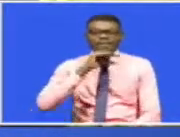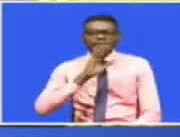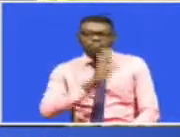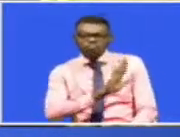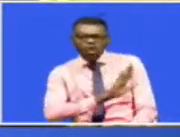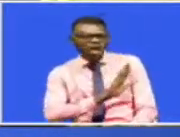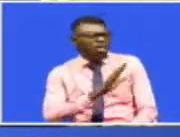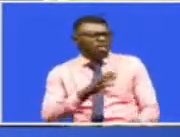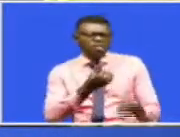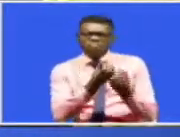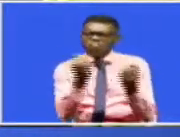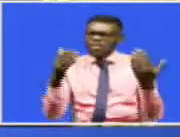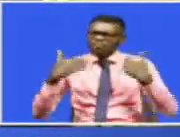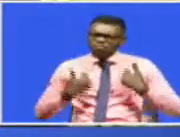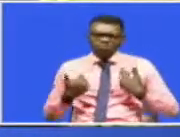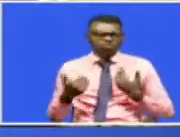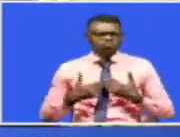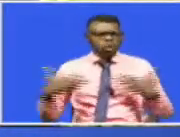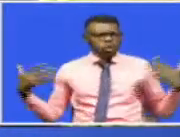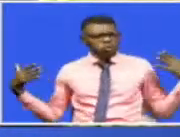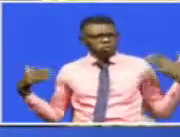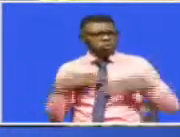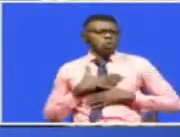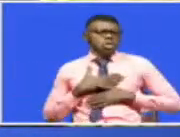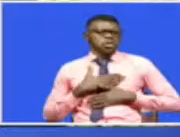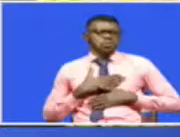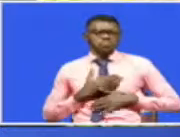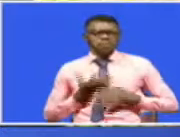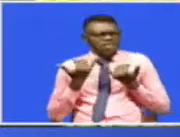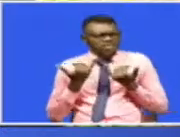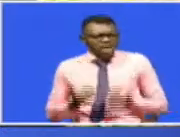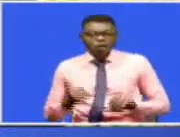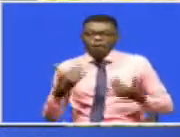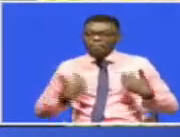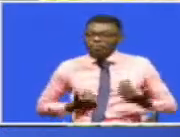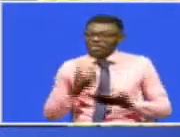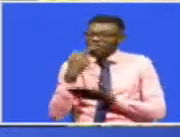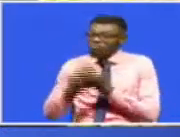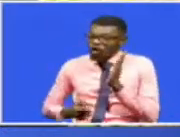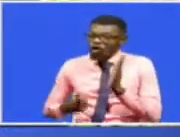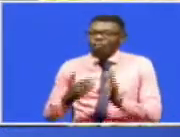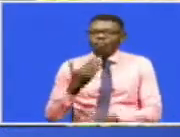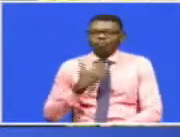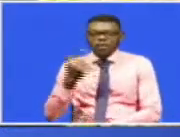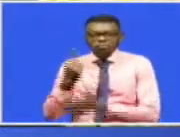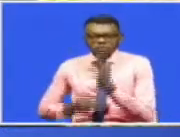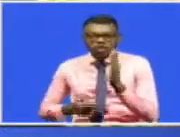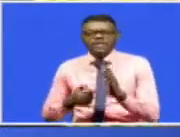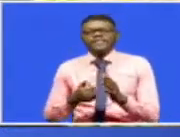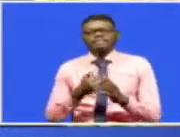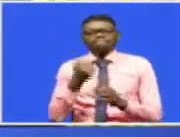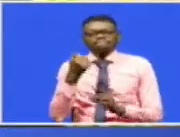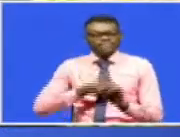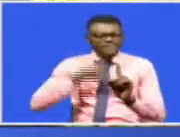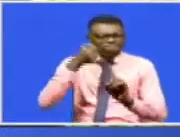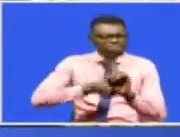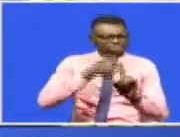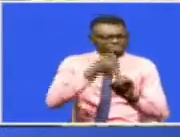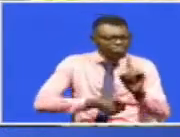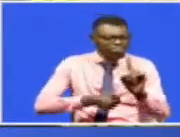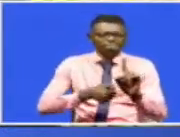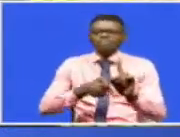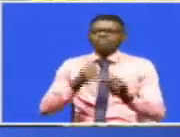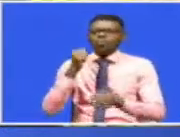ndile kimewaacha wengi vinywa wazi, na wale ambao wamesalia sasa wanasema ya kwamba watasimamia na kutetea yale ambayo aliweza